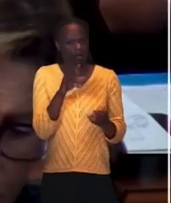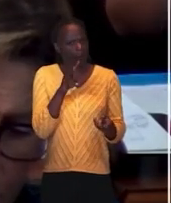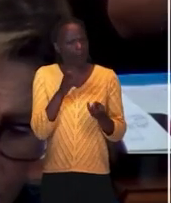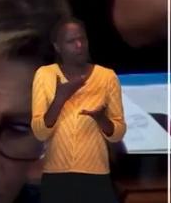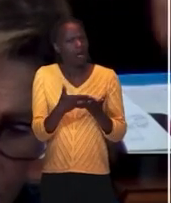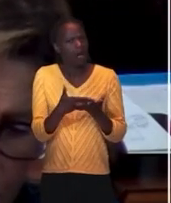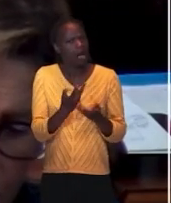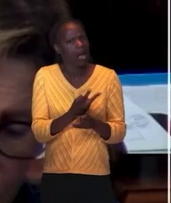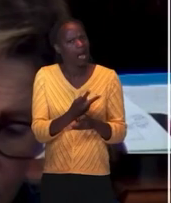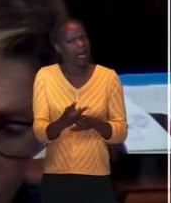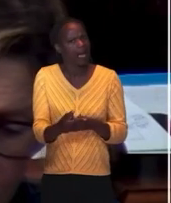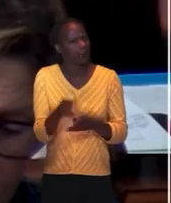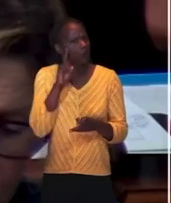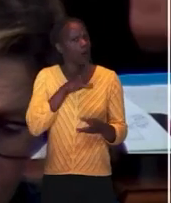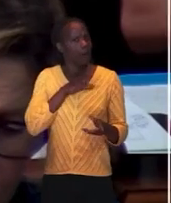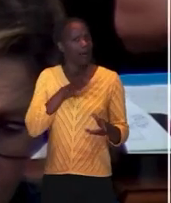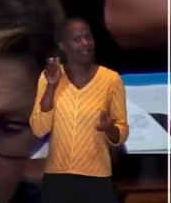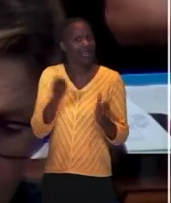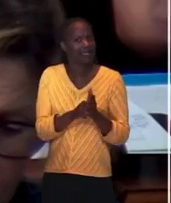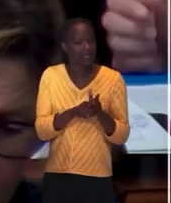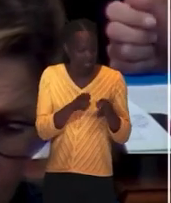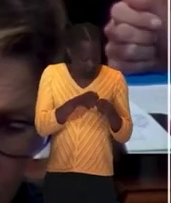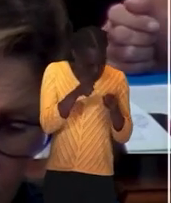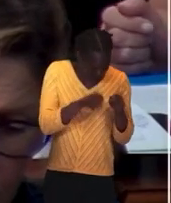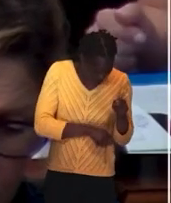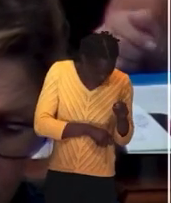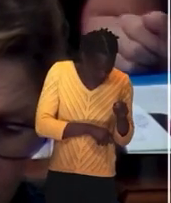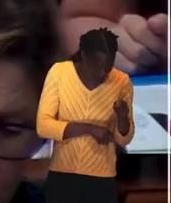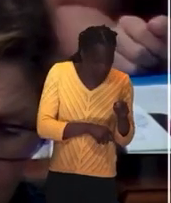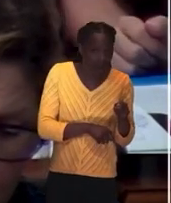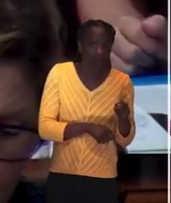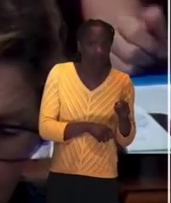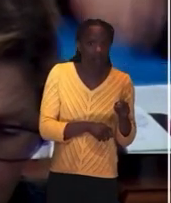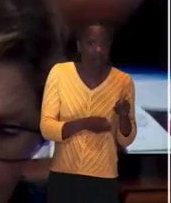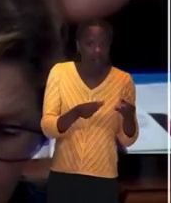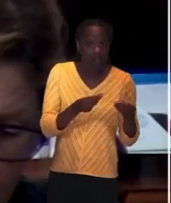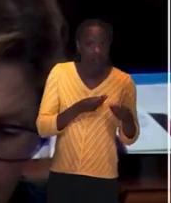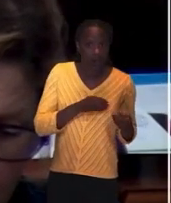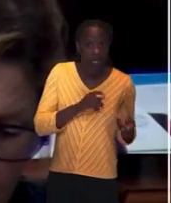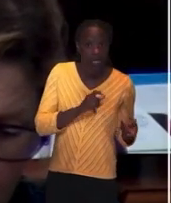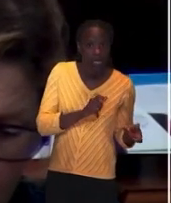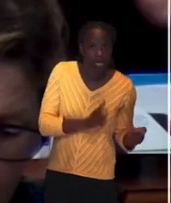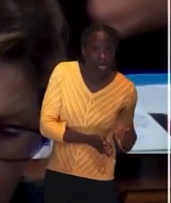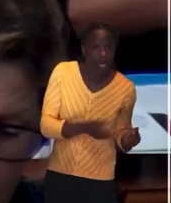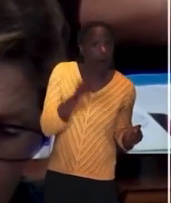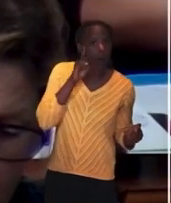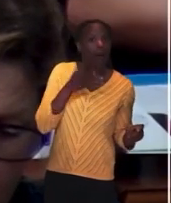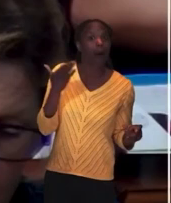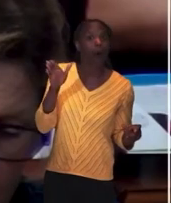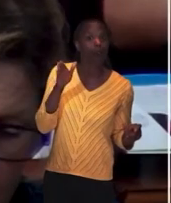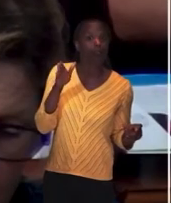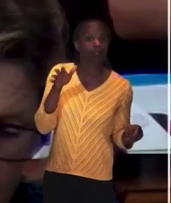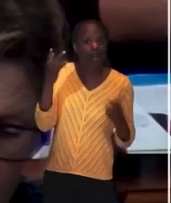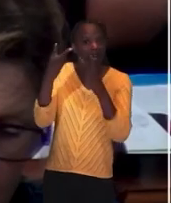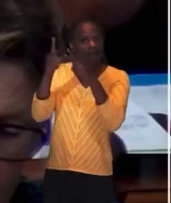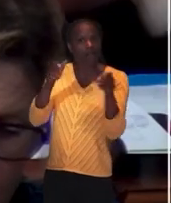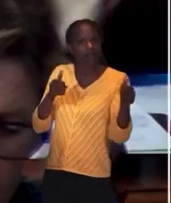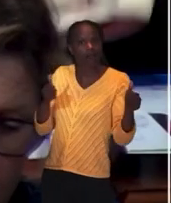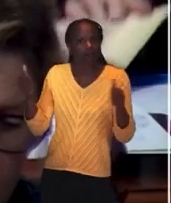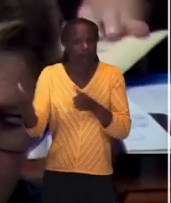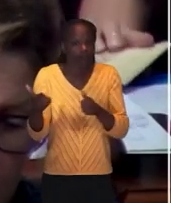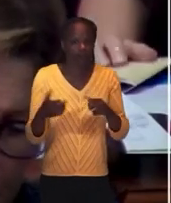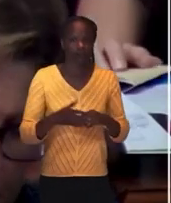reste immobile, en réalité, on régresse parce que pendant ce temps-là, les autres territoires progressent. Je vais prendre un exemple